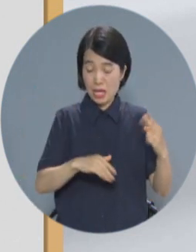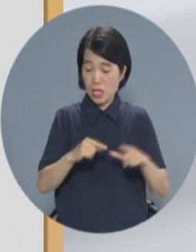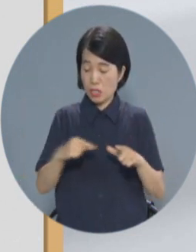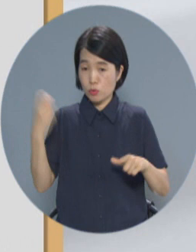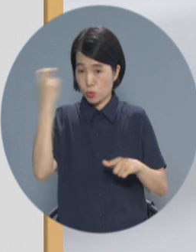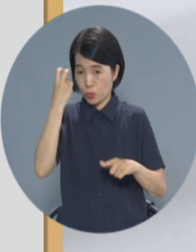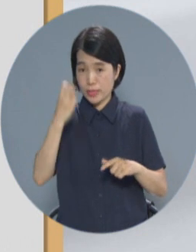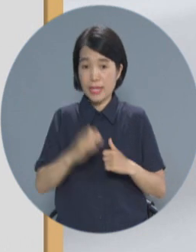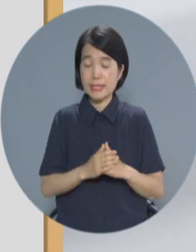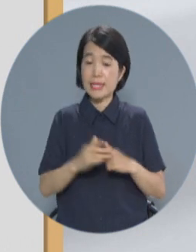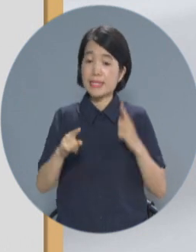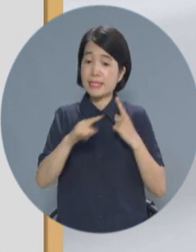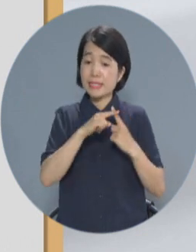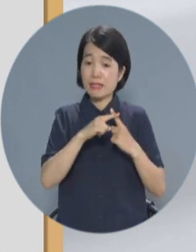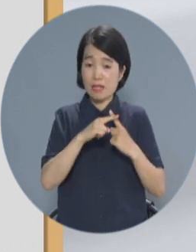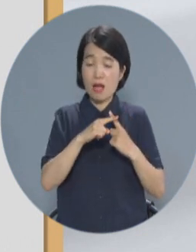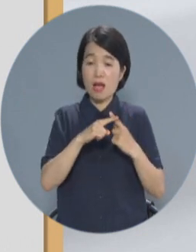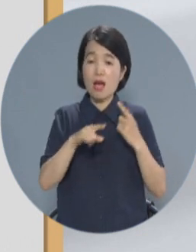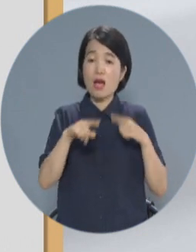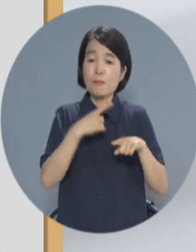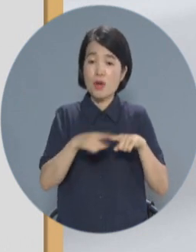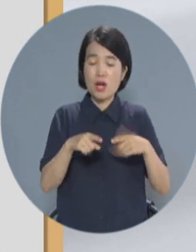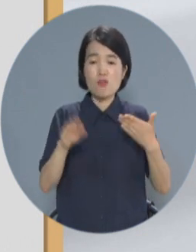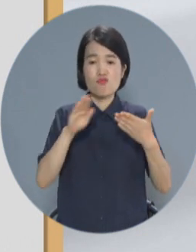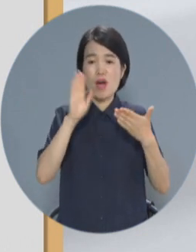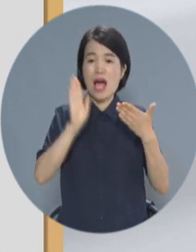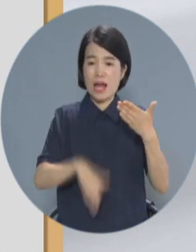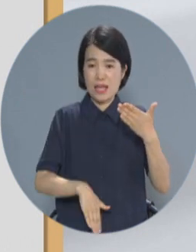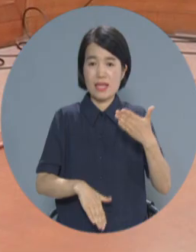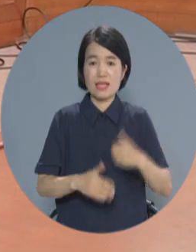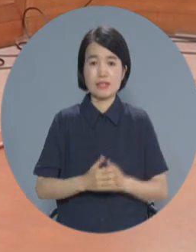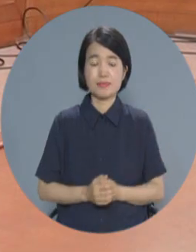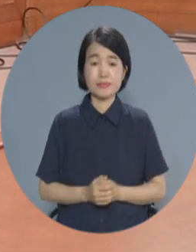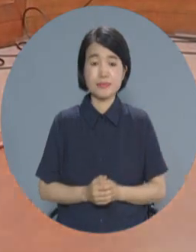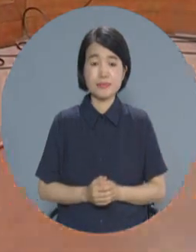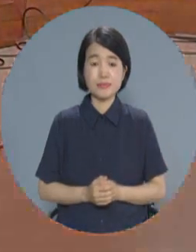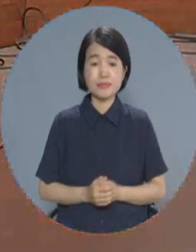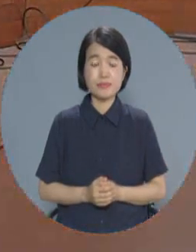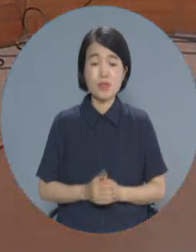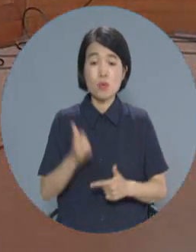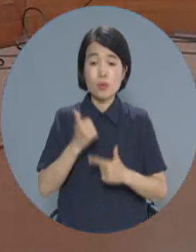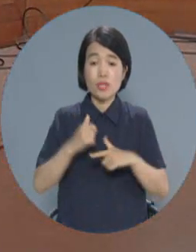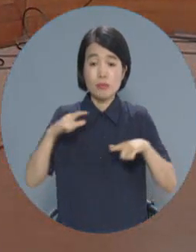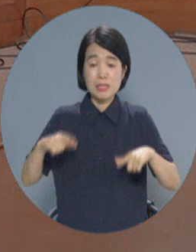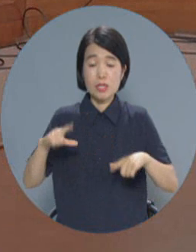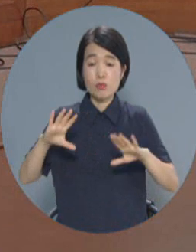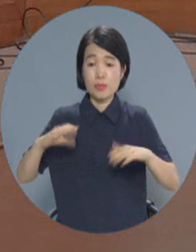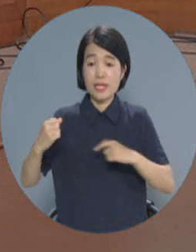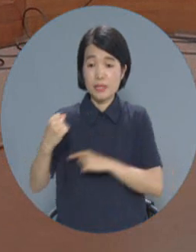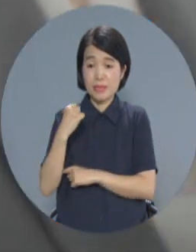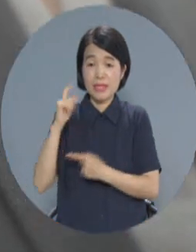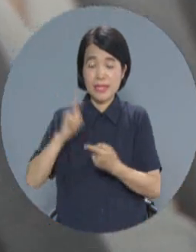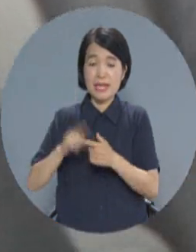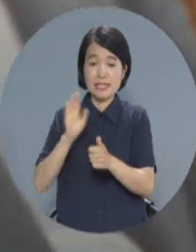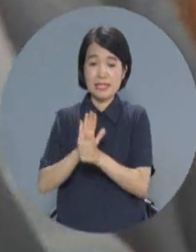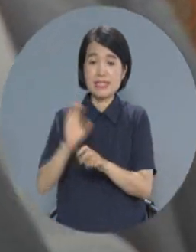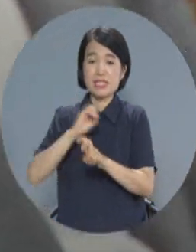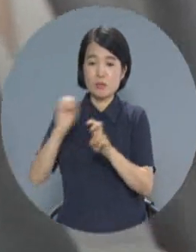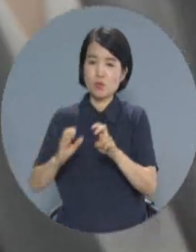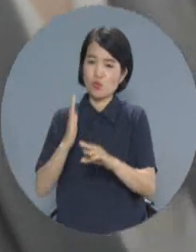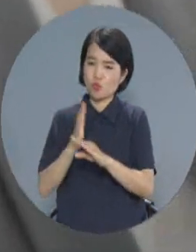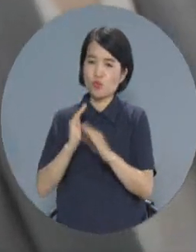조사에서는 긍정적 평가가 한 자릿수에 그치기도 했습니다. 한편 호남에서의 국민의힘에 대한 지지도는